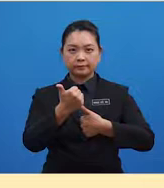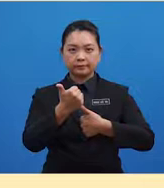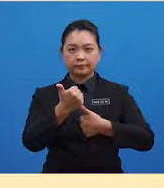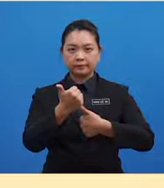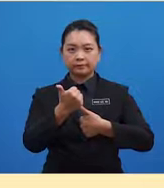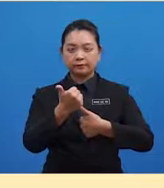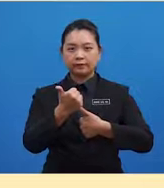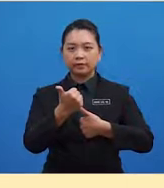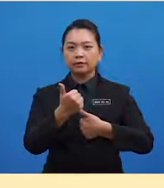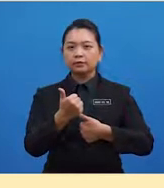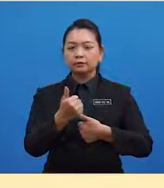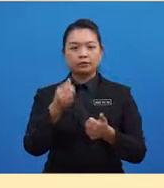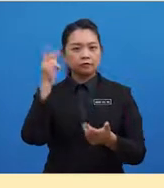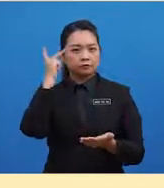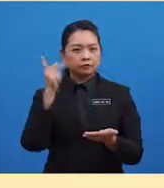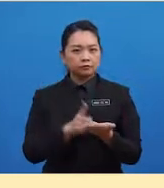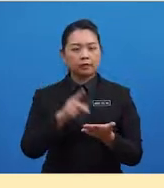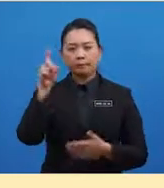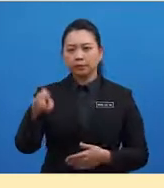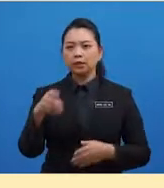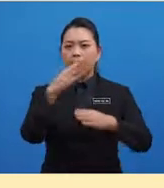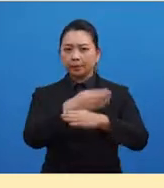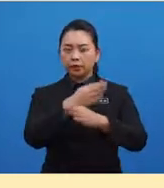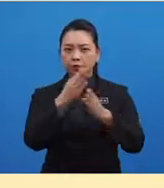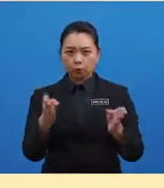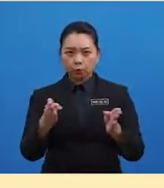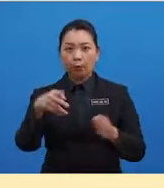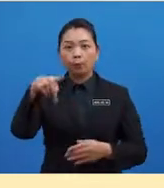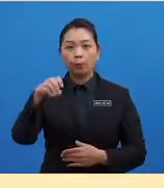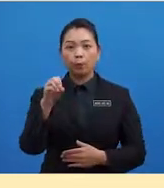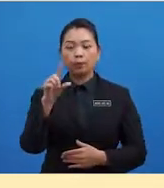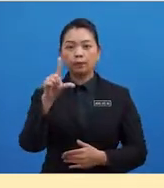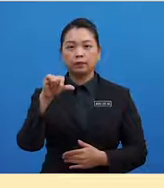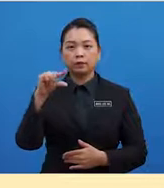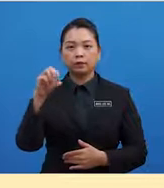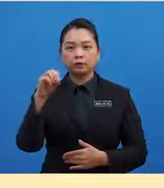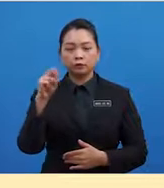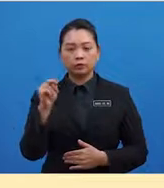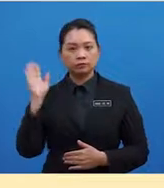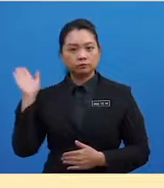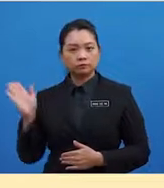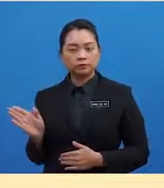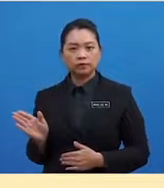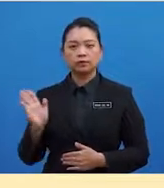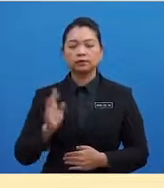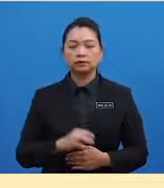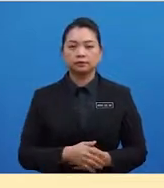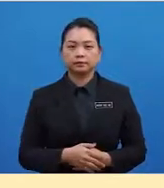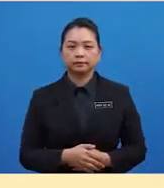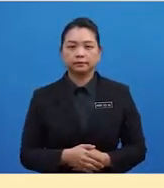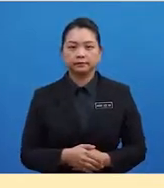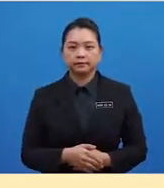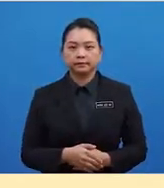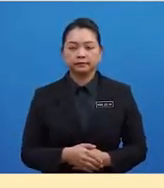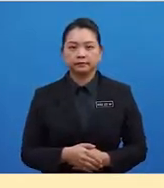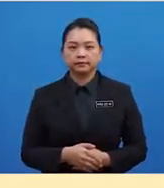sekali, dapat mengenal pasti bentuk poligon sekata bagi pentagon, heksagon, heptagon dan